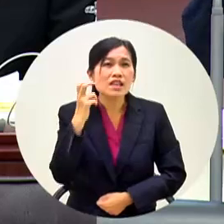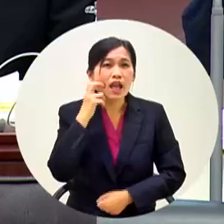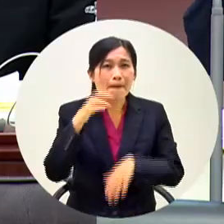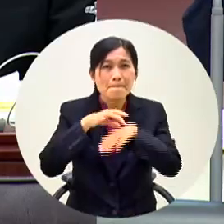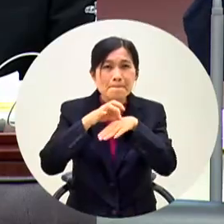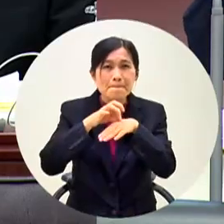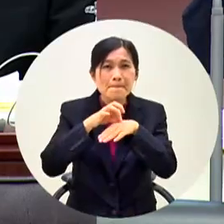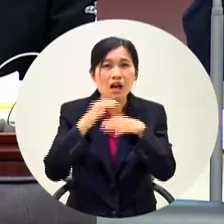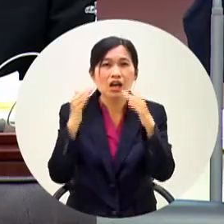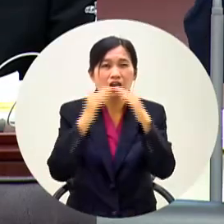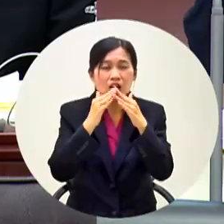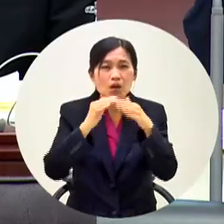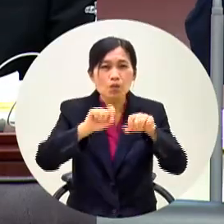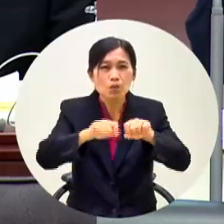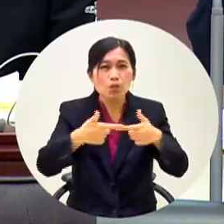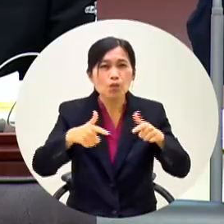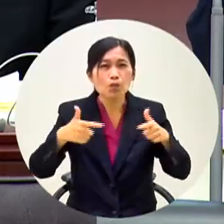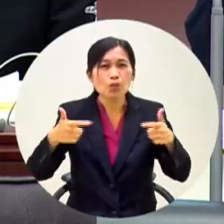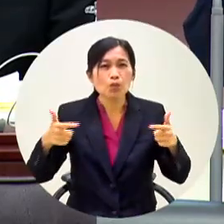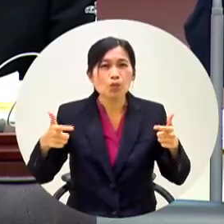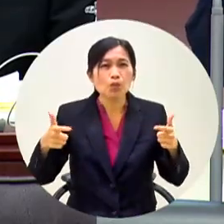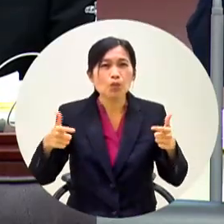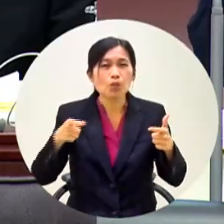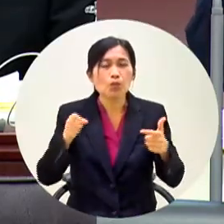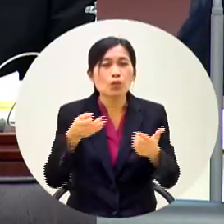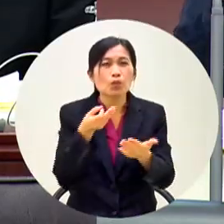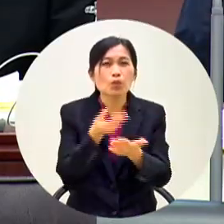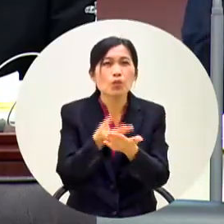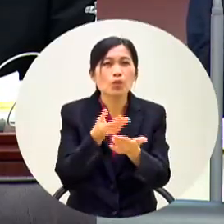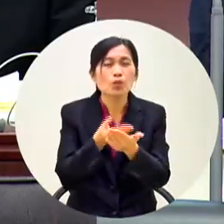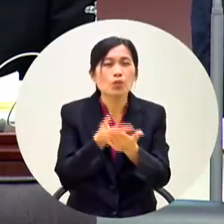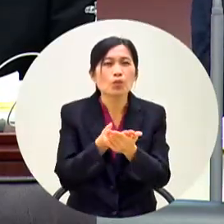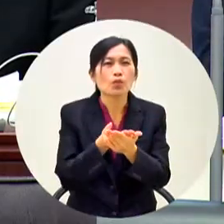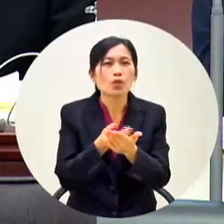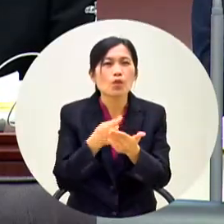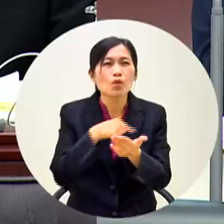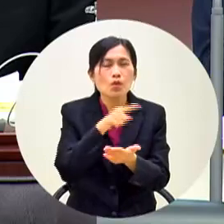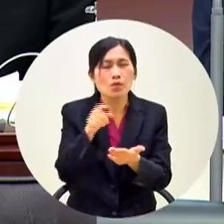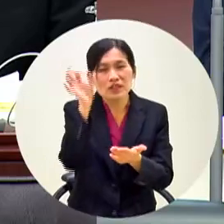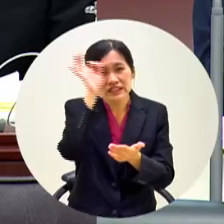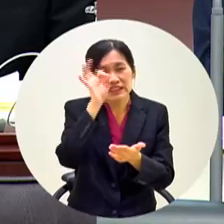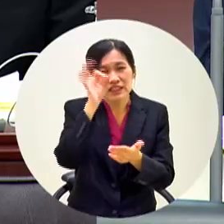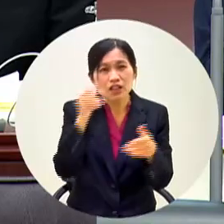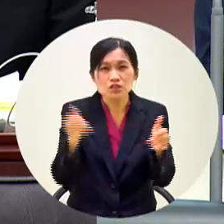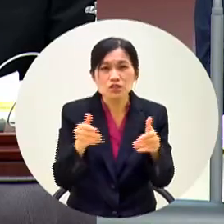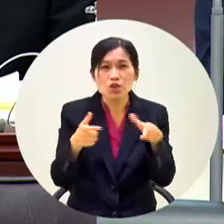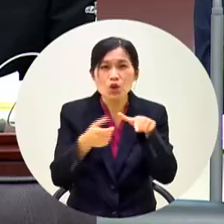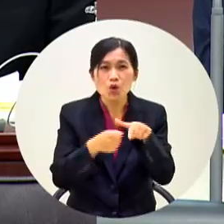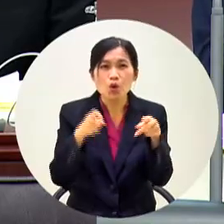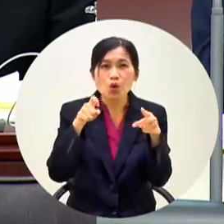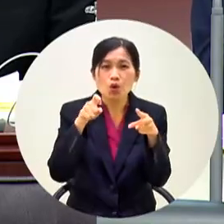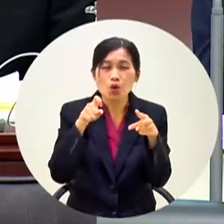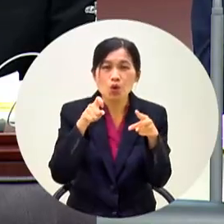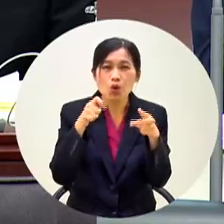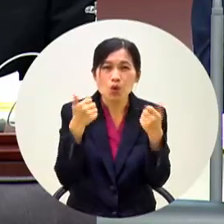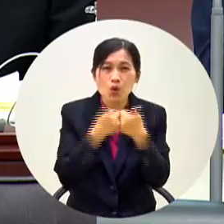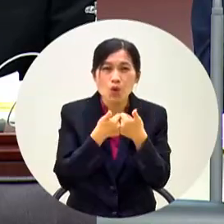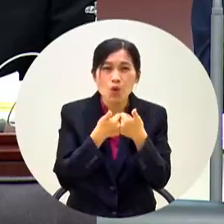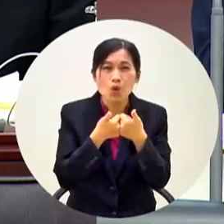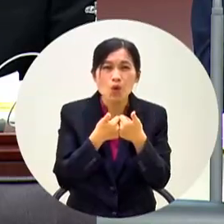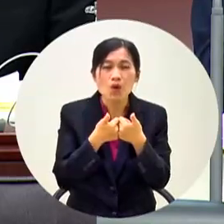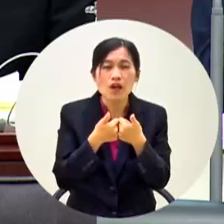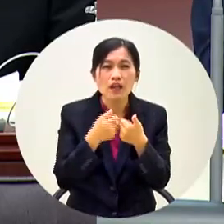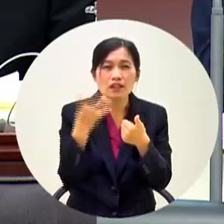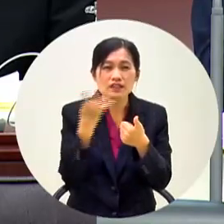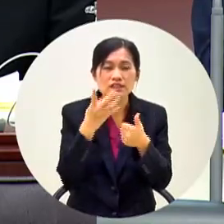那当然。 对对对， 那个是他赔偿他房子。 所以我们找了建筑师工会、结构技师工会，还有四大工